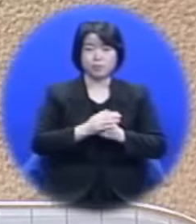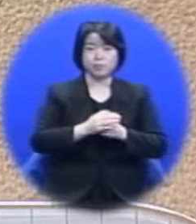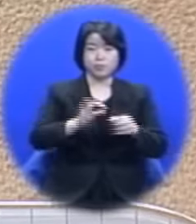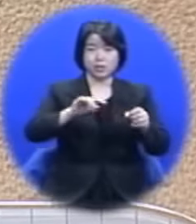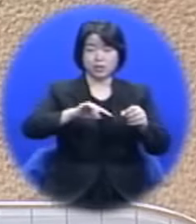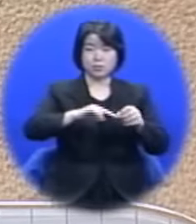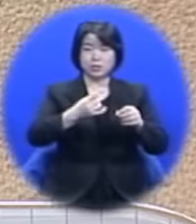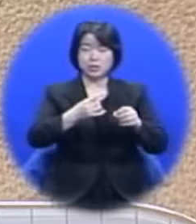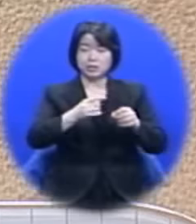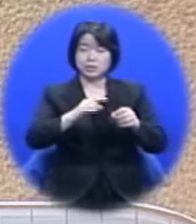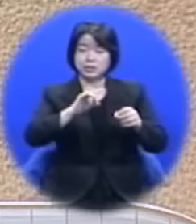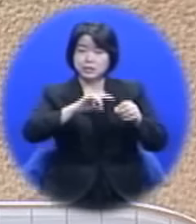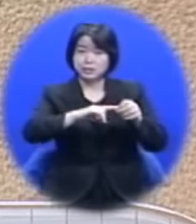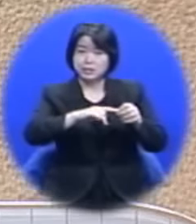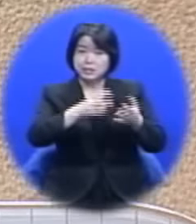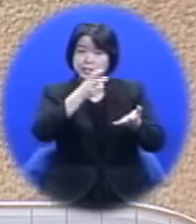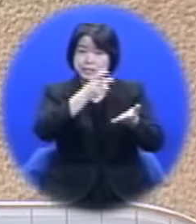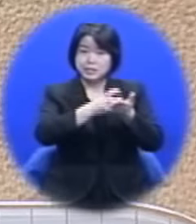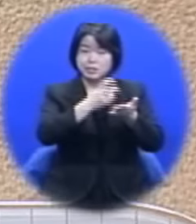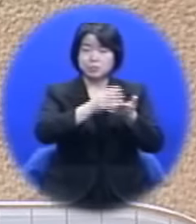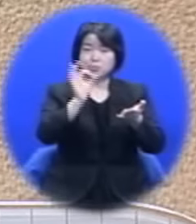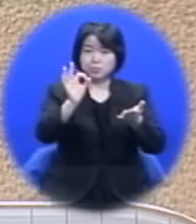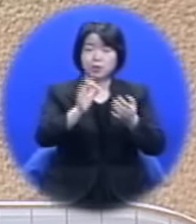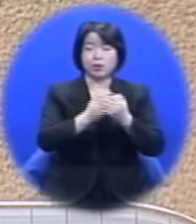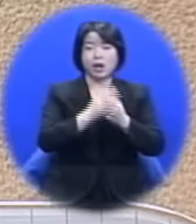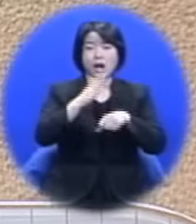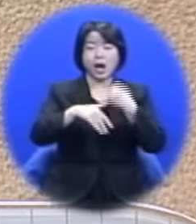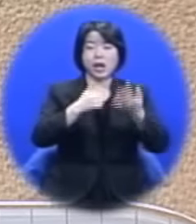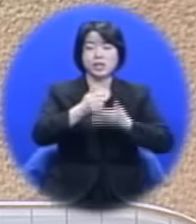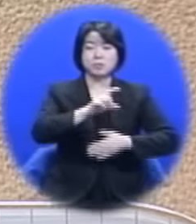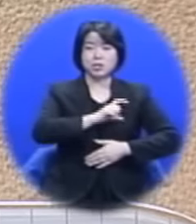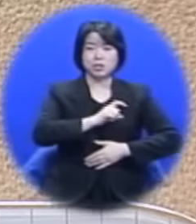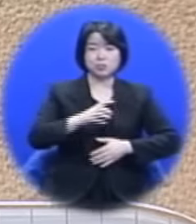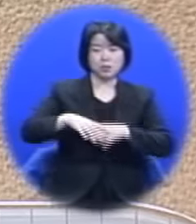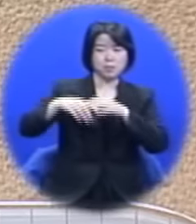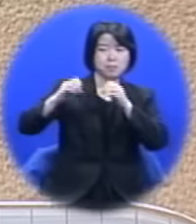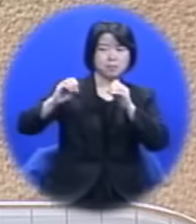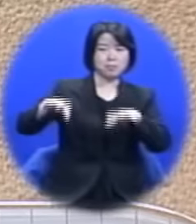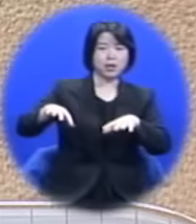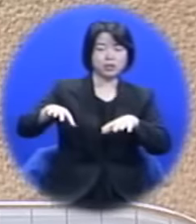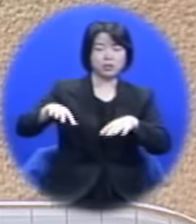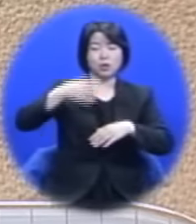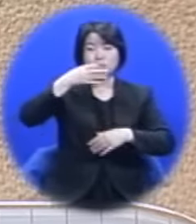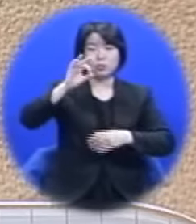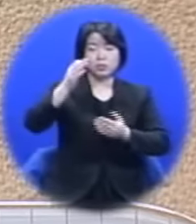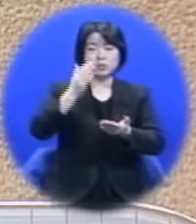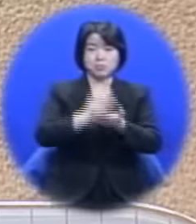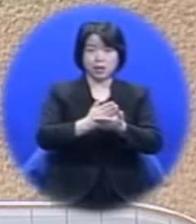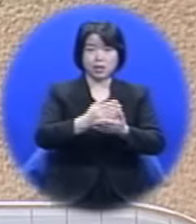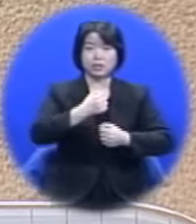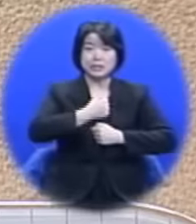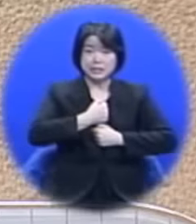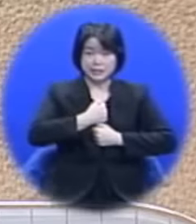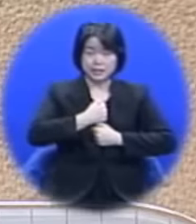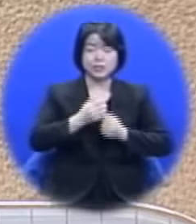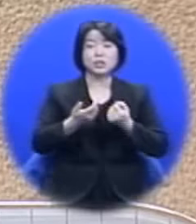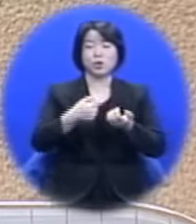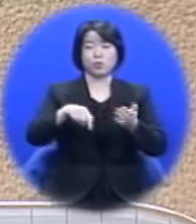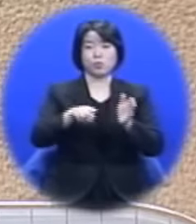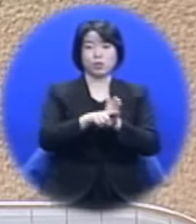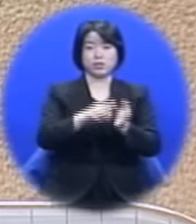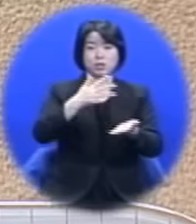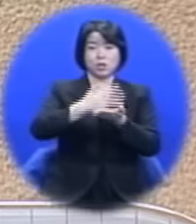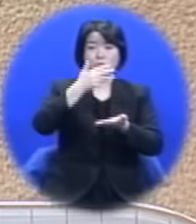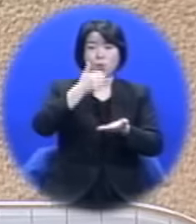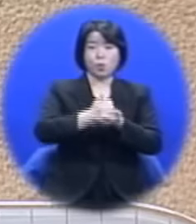계명에 하나님의 이름을 망령에 일컫지 말하라는 말씀을 지키겠다고 여호와라는 하나님 이름도